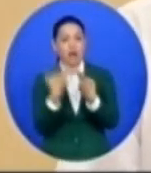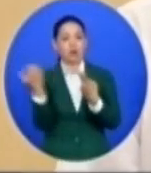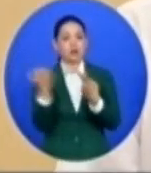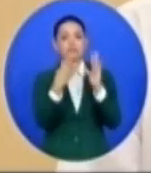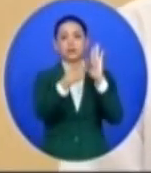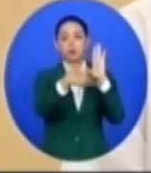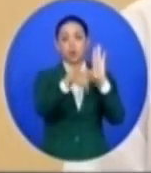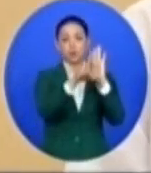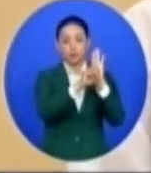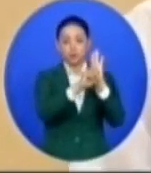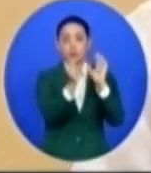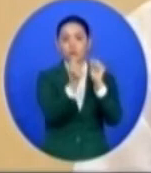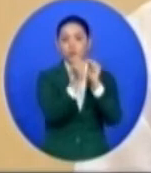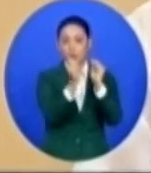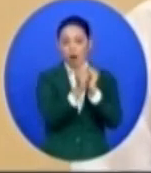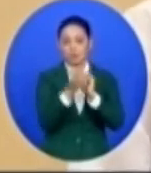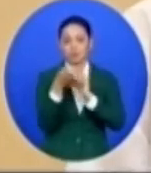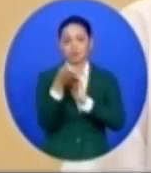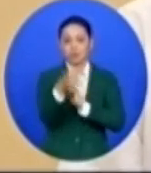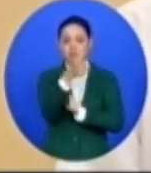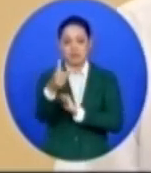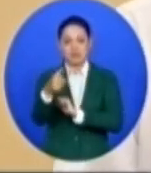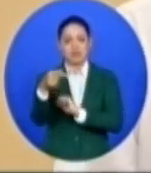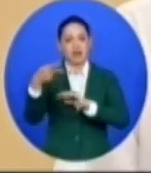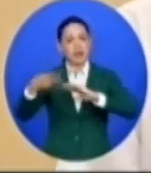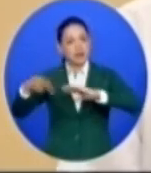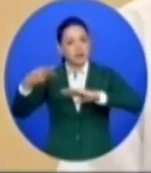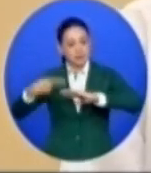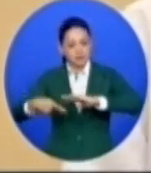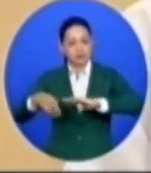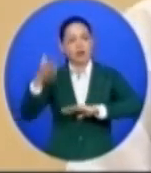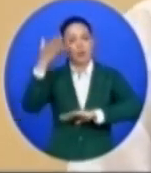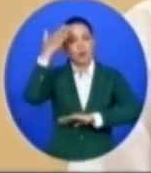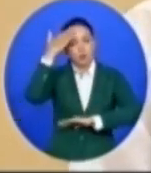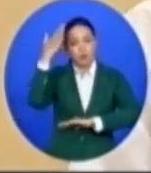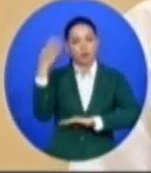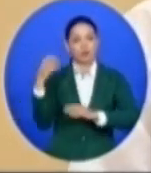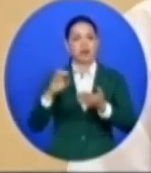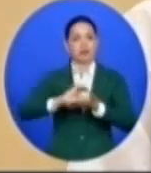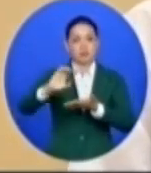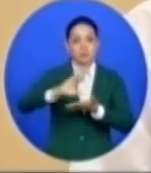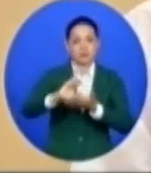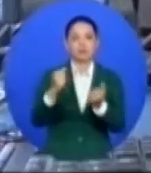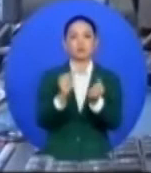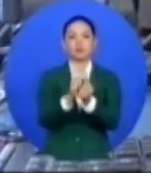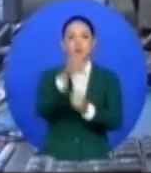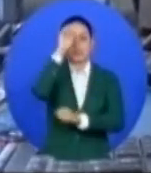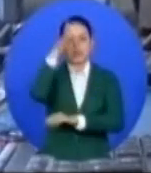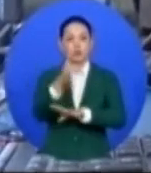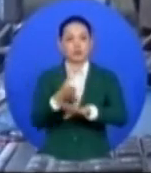cho các nhà giáo dục địa phương cùng góp ý để xây dựng về cái phương pháp giáo dục kỹ năng sống.